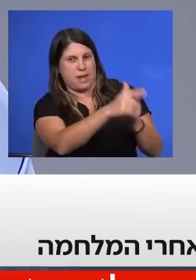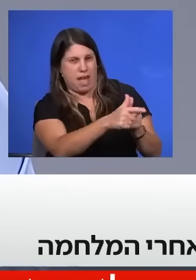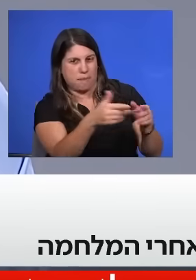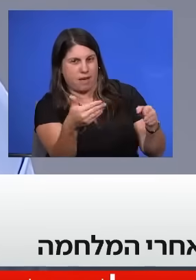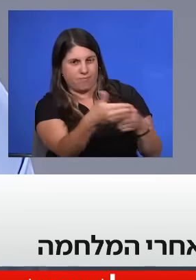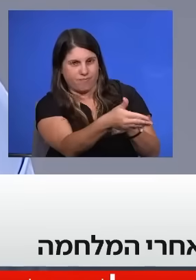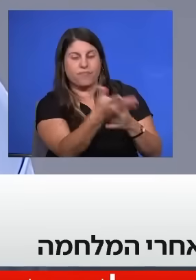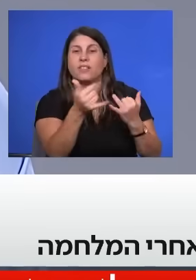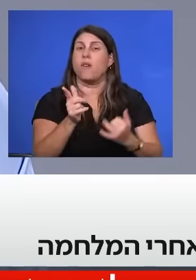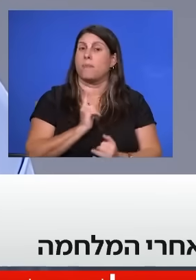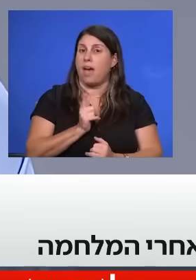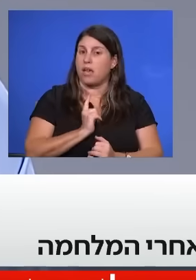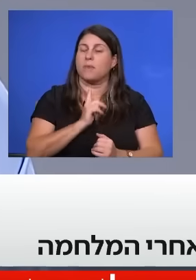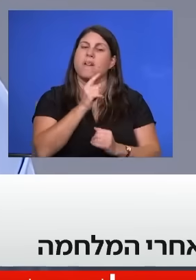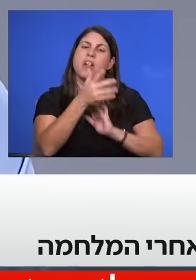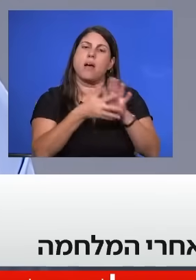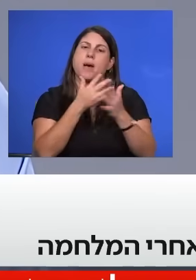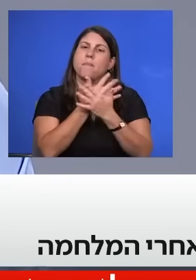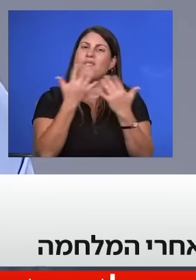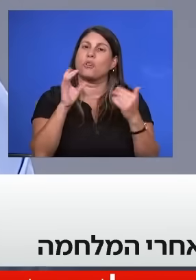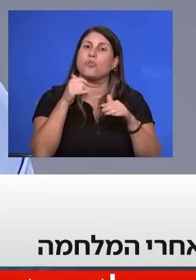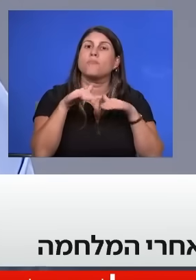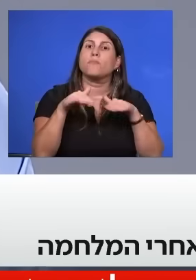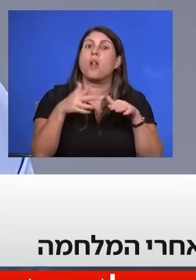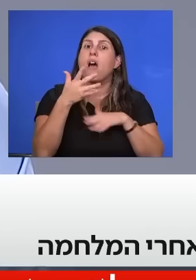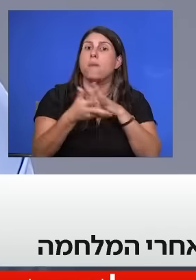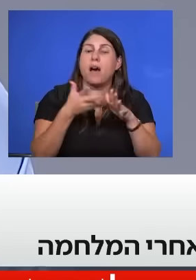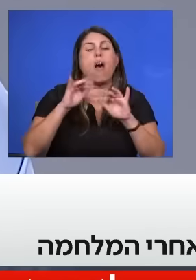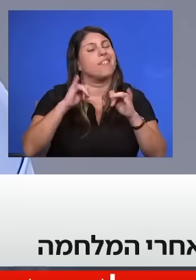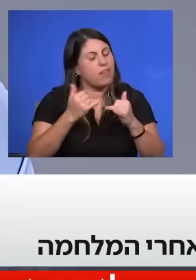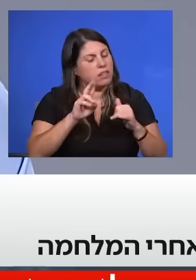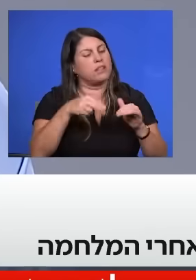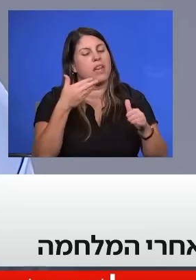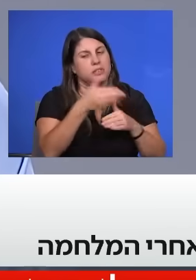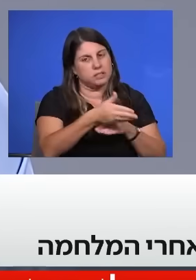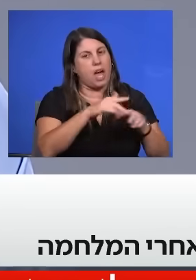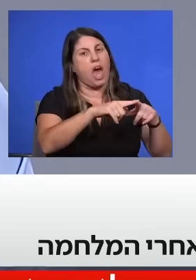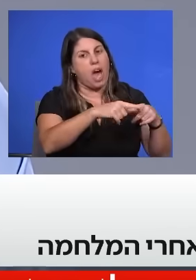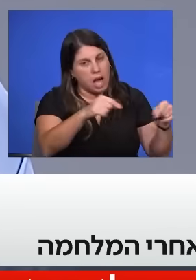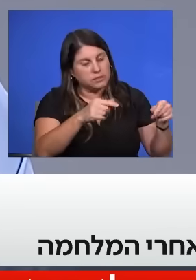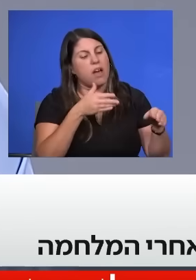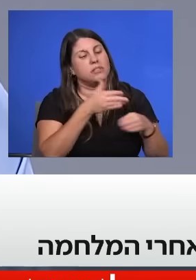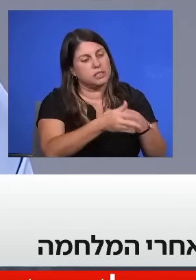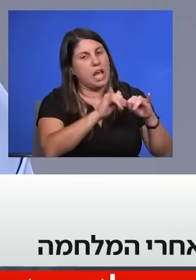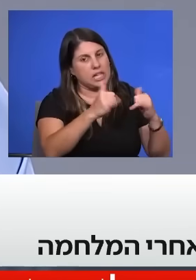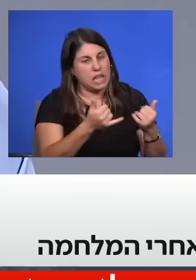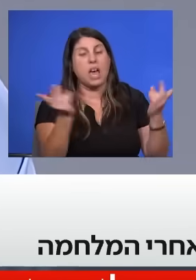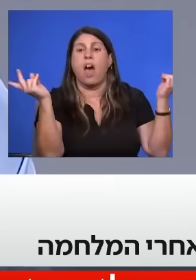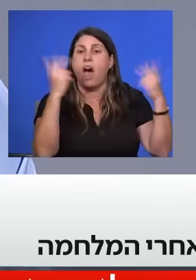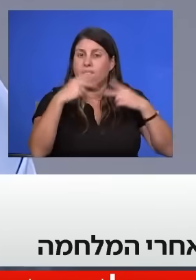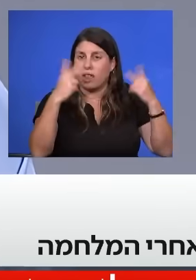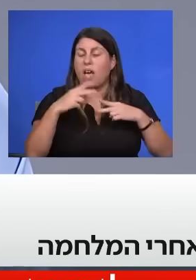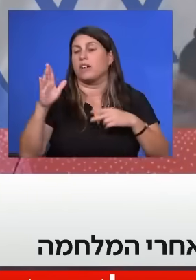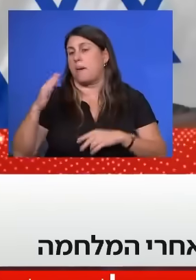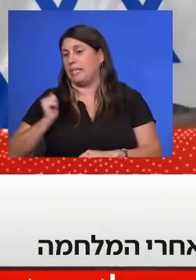אמר במפורש ראש הממשלה, כן, תהיה כניסה קרקעית לרצועת עזה, וזה הבנה בין הדרג המדיני לדרג הצבאי. על זה